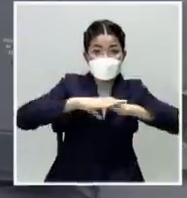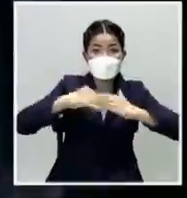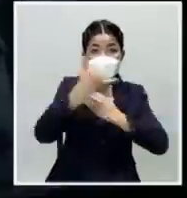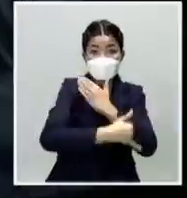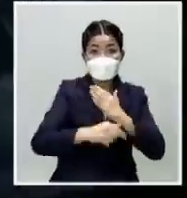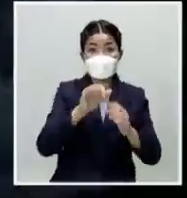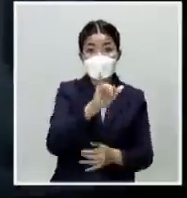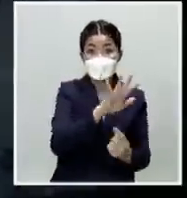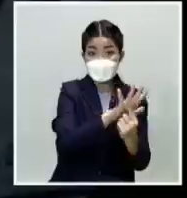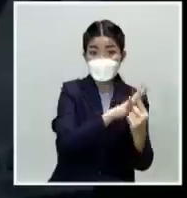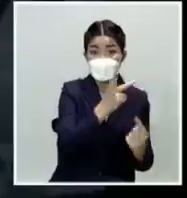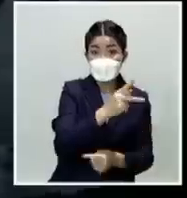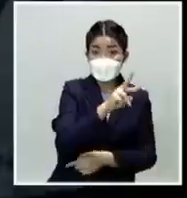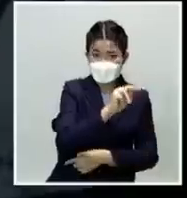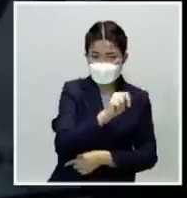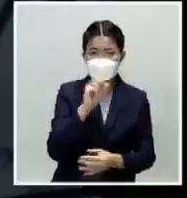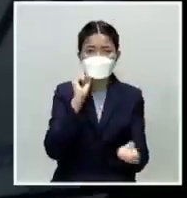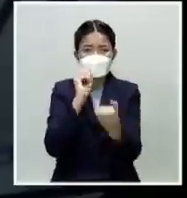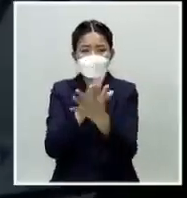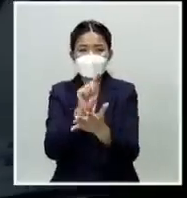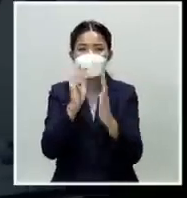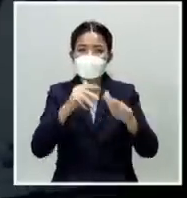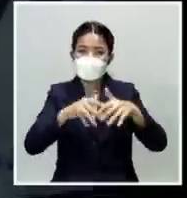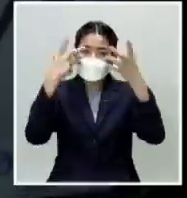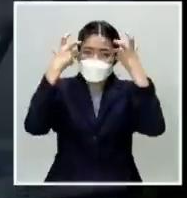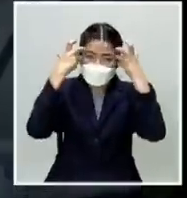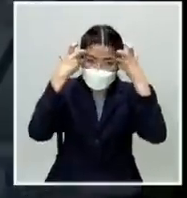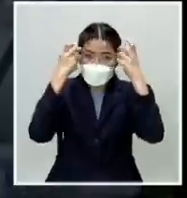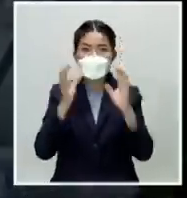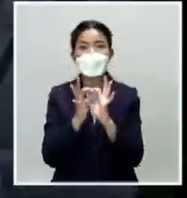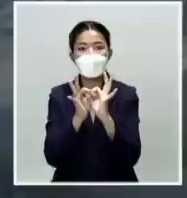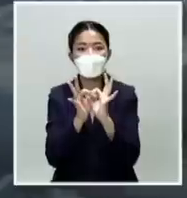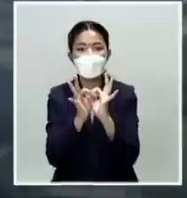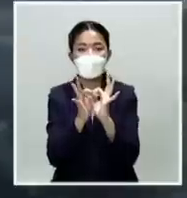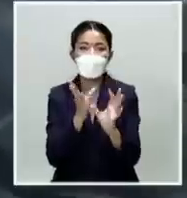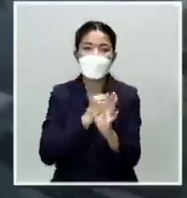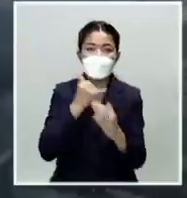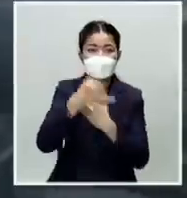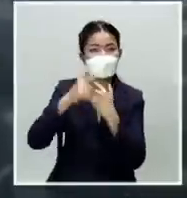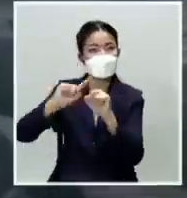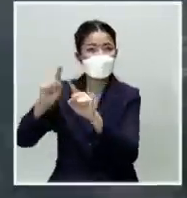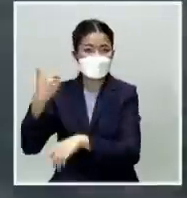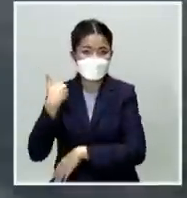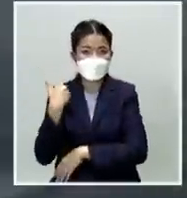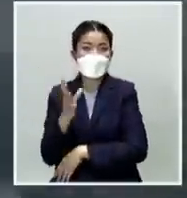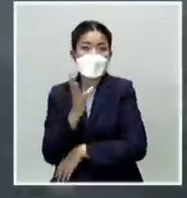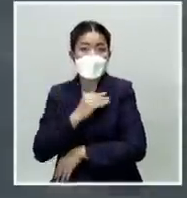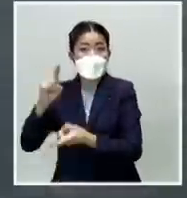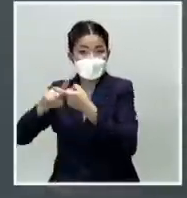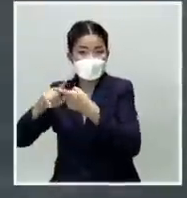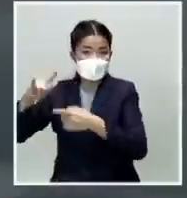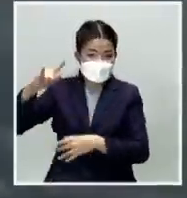ดาห์มานี้จุดชนวนให้เกิดความตึงเครียดมากขึ้นและเพิ่มความกังวลแก่ชาติตะวันตกว่ารัสเซียจะบุกยูเครนจริ